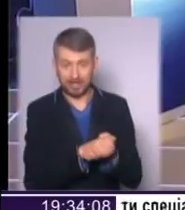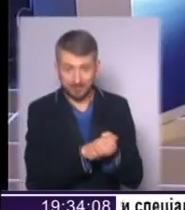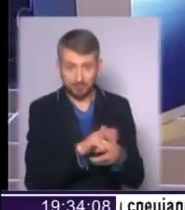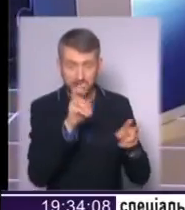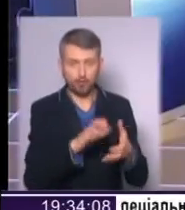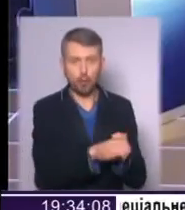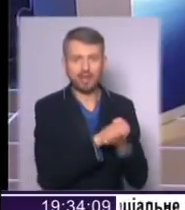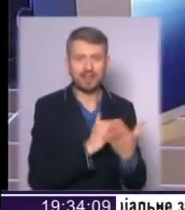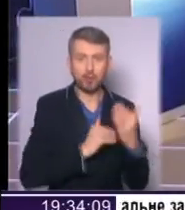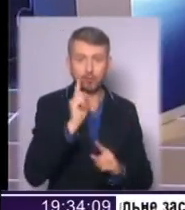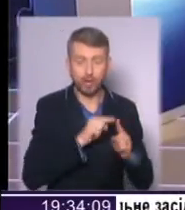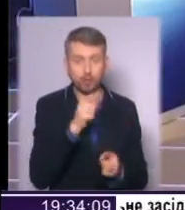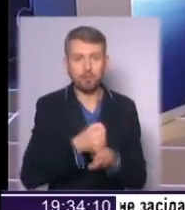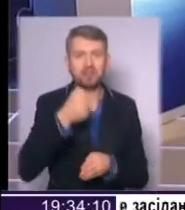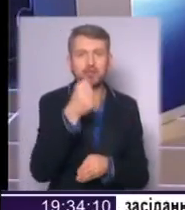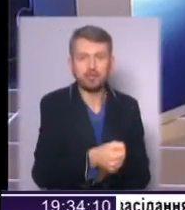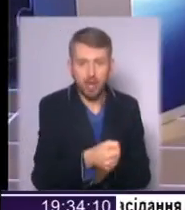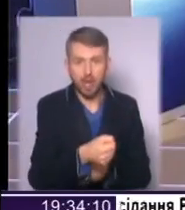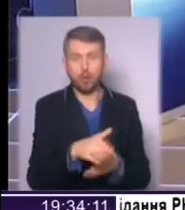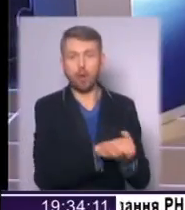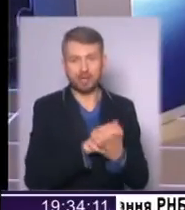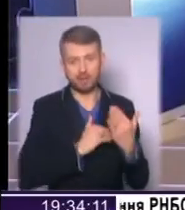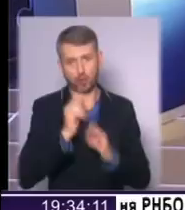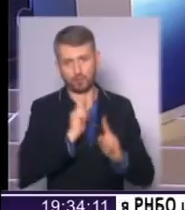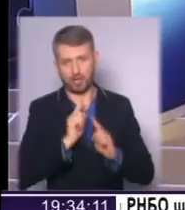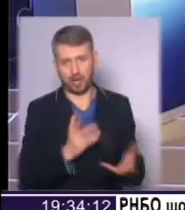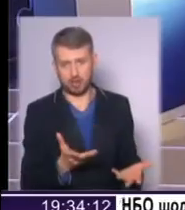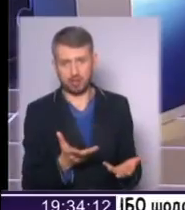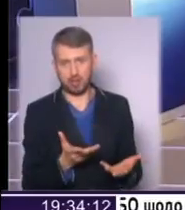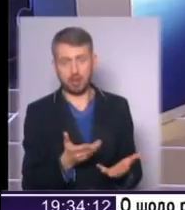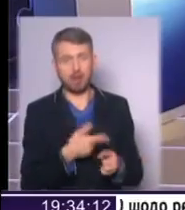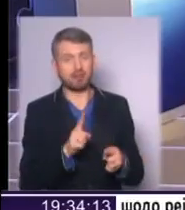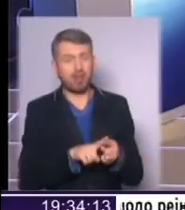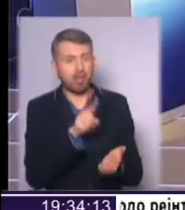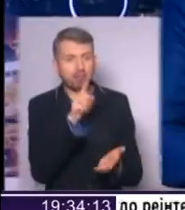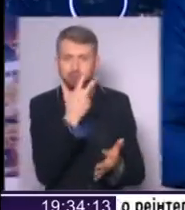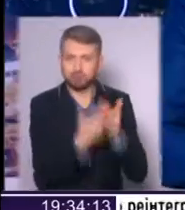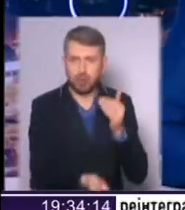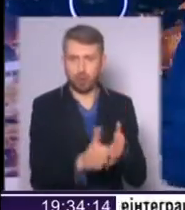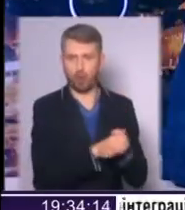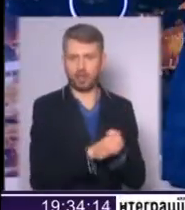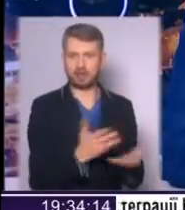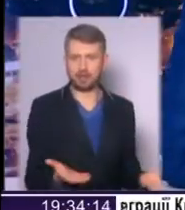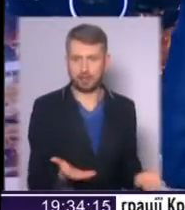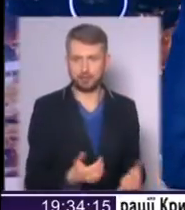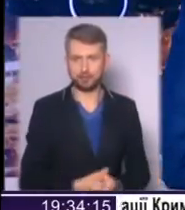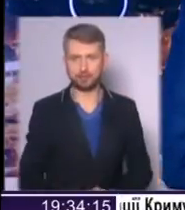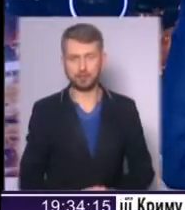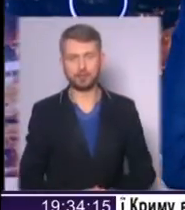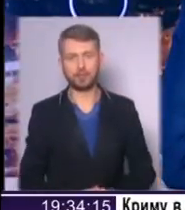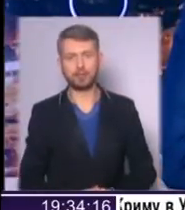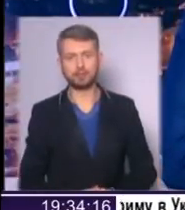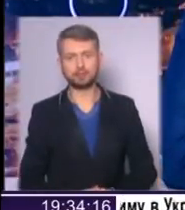Ради. Тобто це відповідальність Верховної Ради за невдале дирижування оркестром під назвою Коаліція зараз, якщо вже на ці аналогії